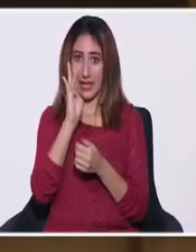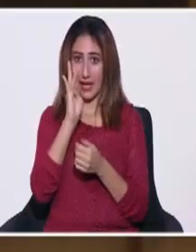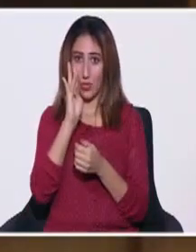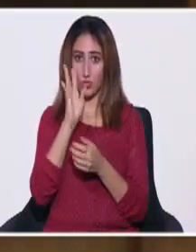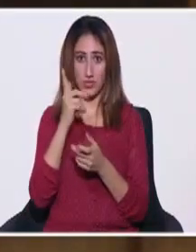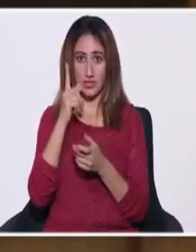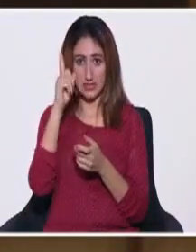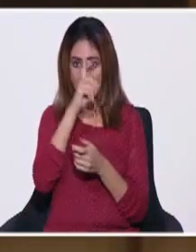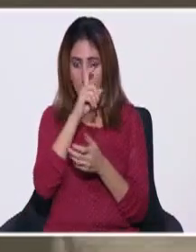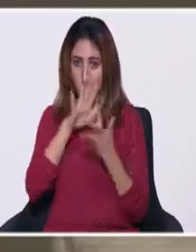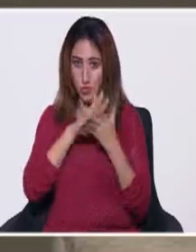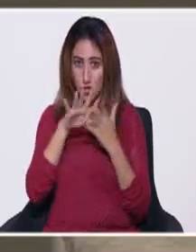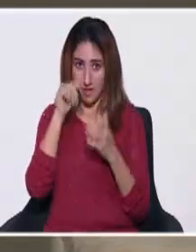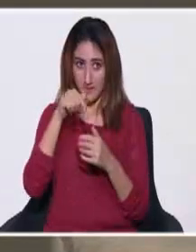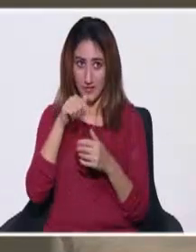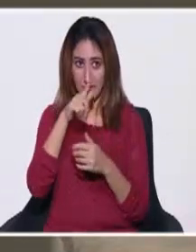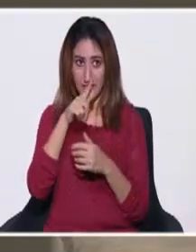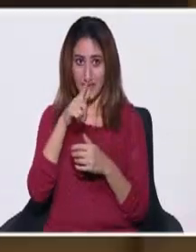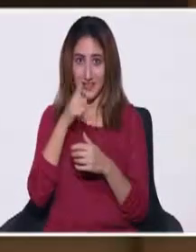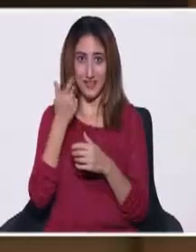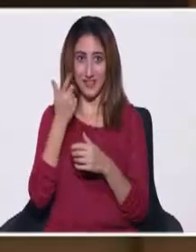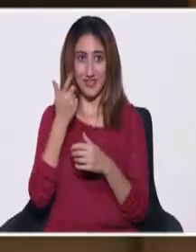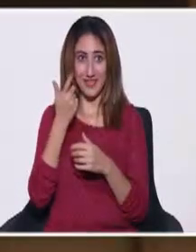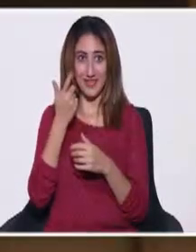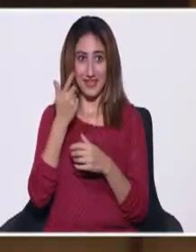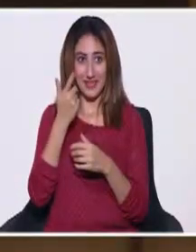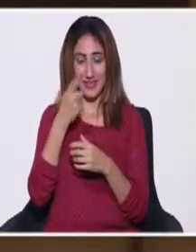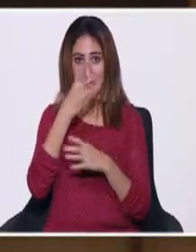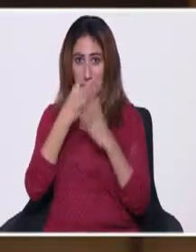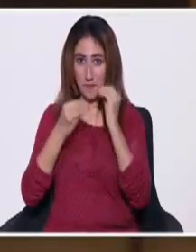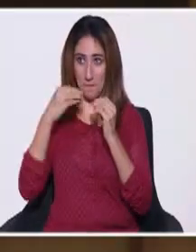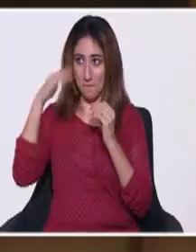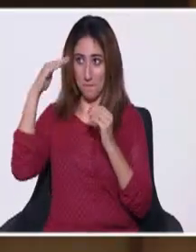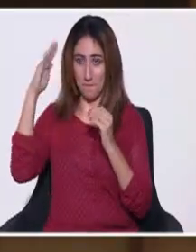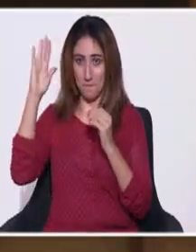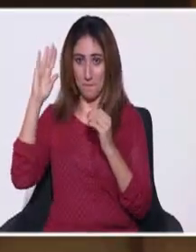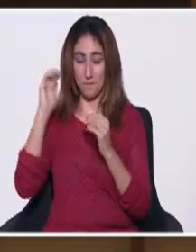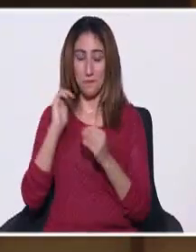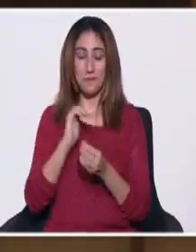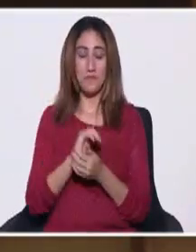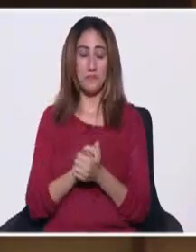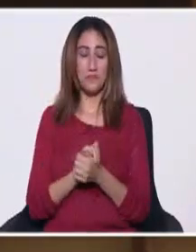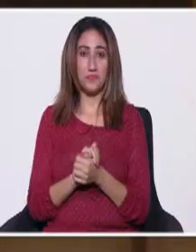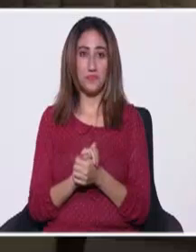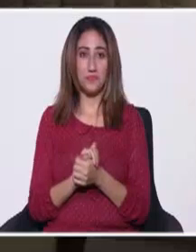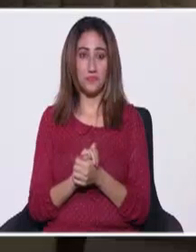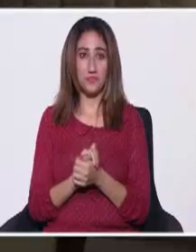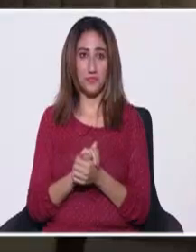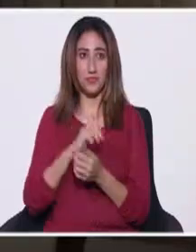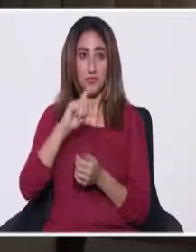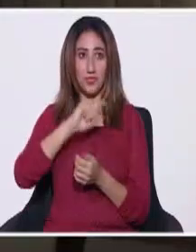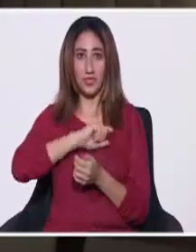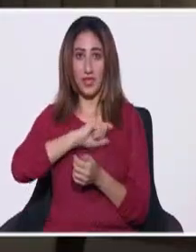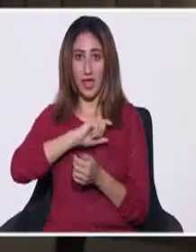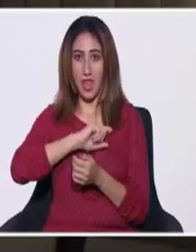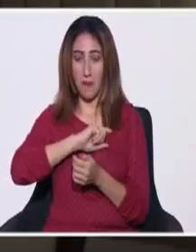في أي مشكلة في الزواج؟ ما شاء الله أنت عندك النهاردة يعني واحدة من أبنائي خريجين كلية الإعلام اللي أنا بقى طالبة عند حضرتك، يعني